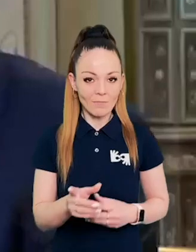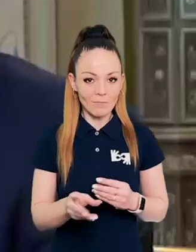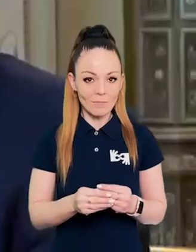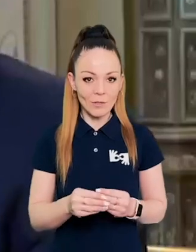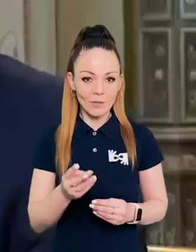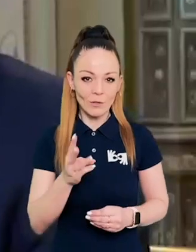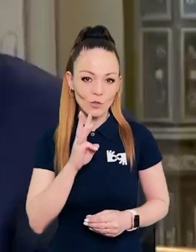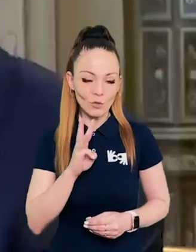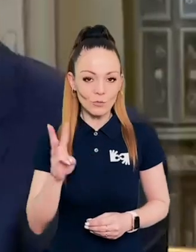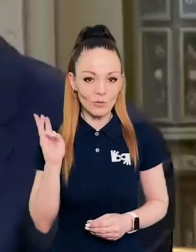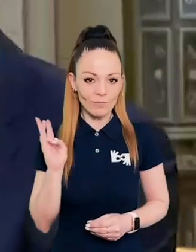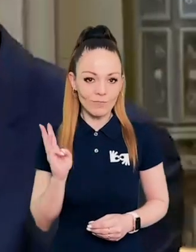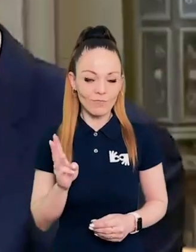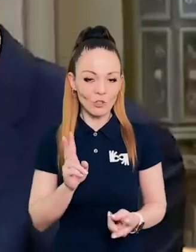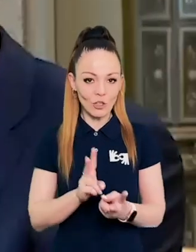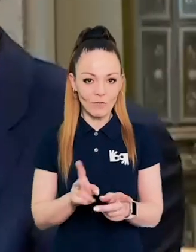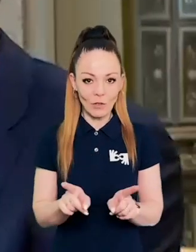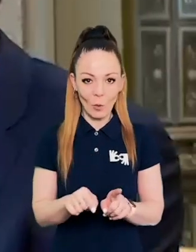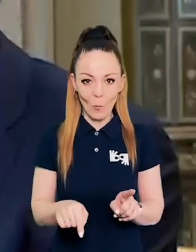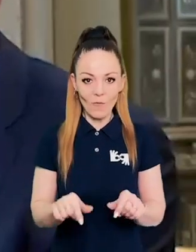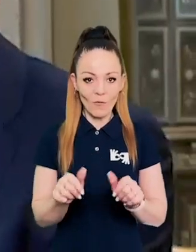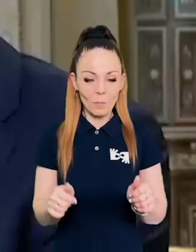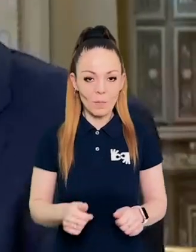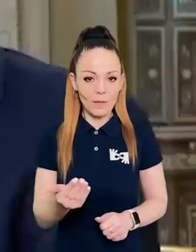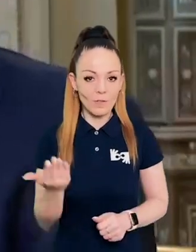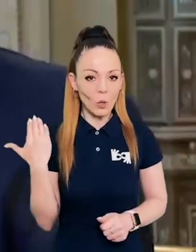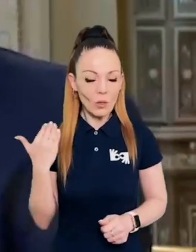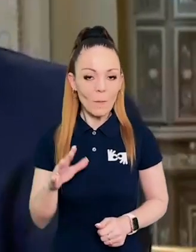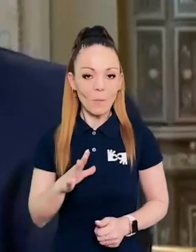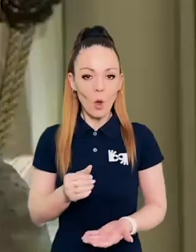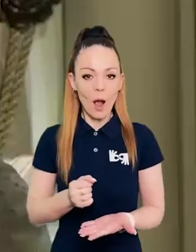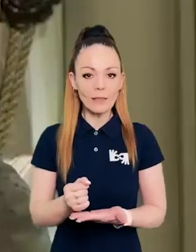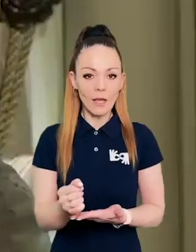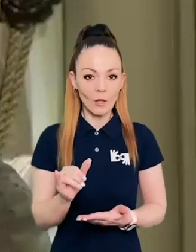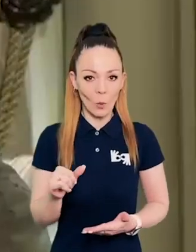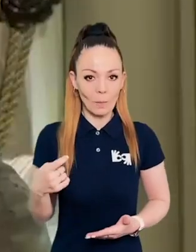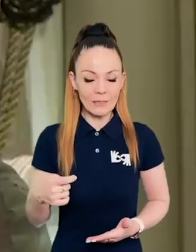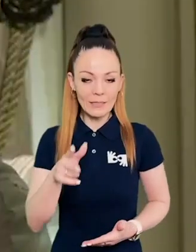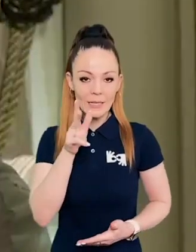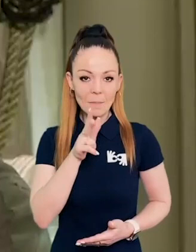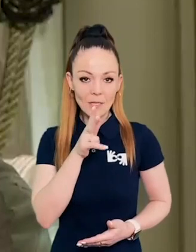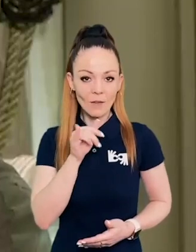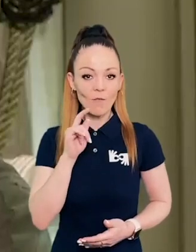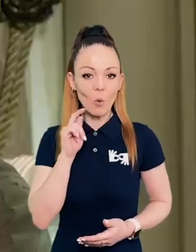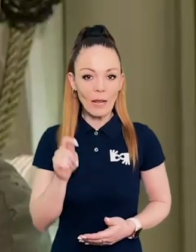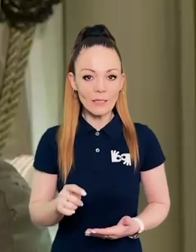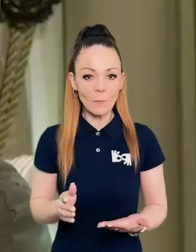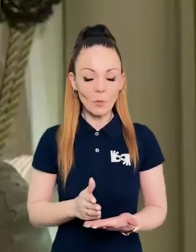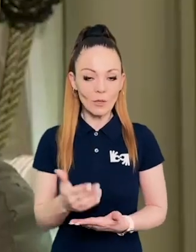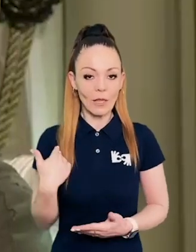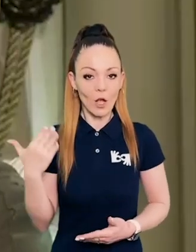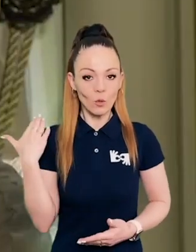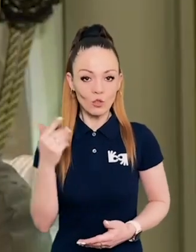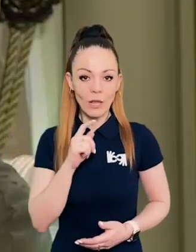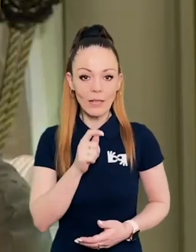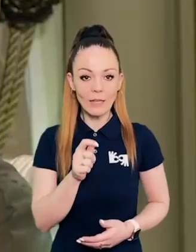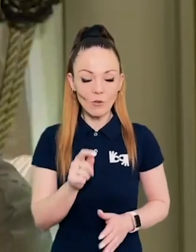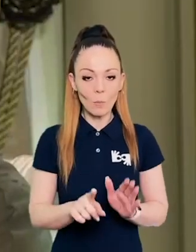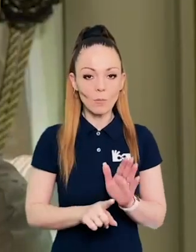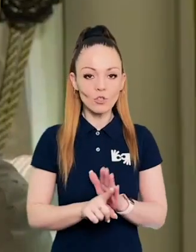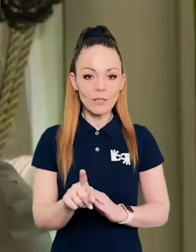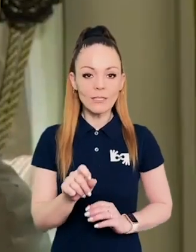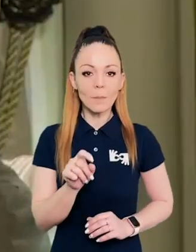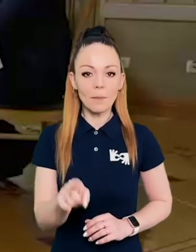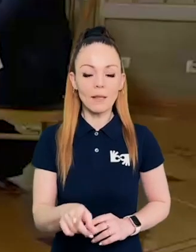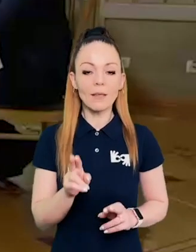ніж 3 роки зустрічалися в такому ж форматі. Ви тоді були кандидатом у президенти, 3 місяці в українській політиці. І я тодішнє інтерв'ю починав з